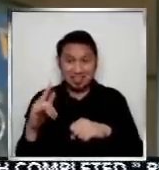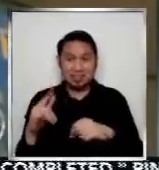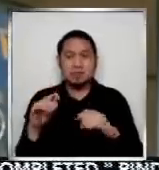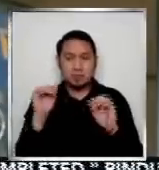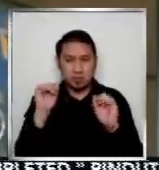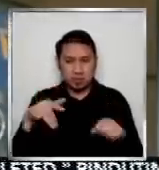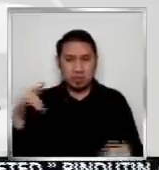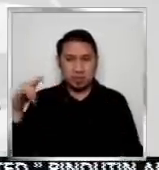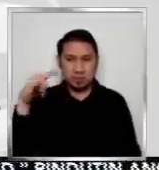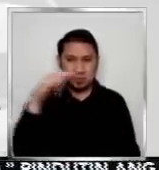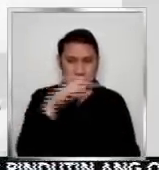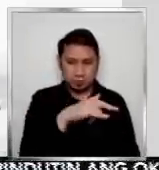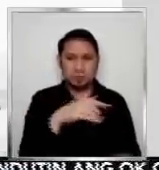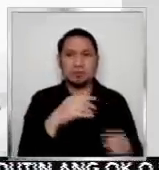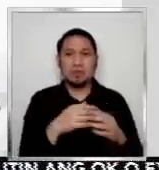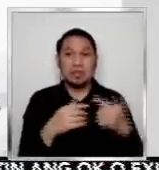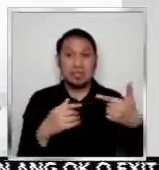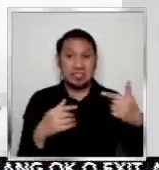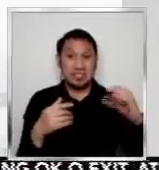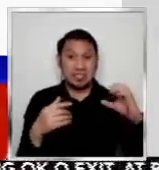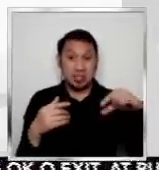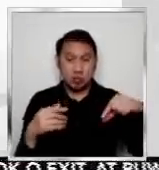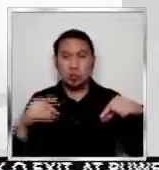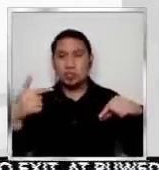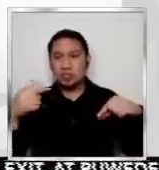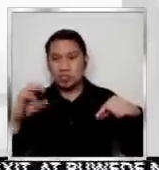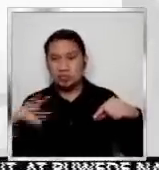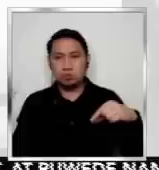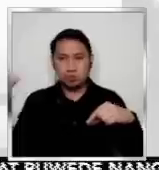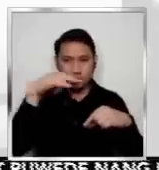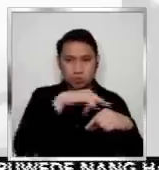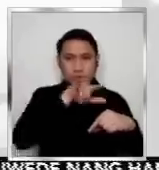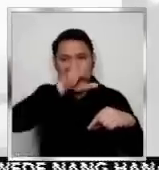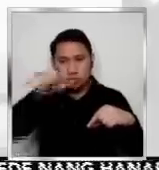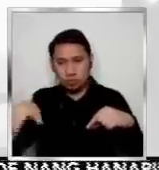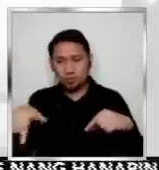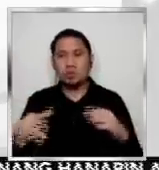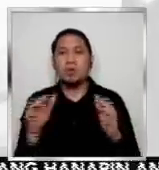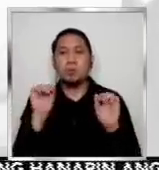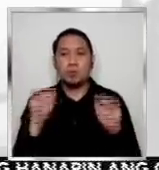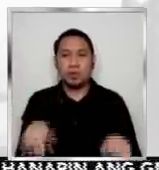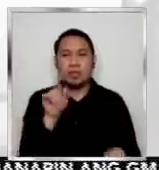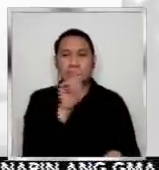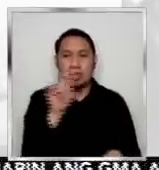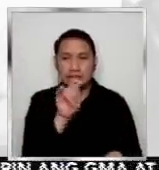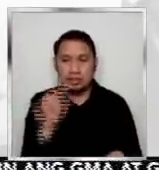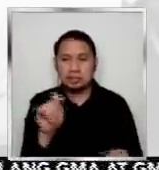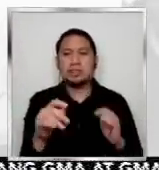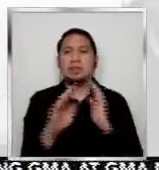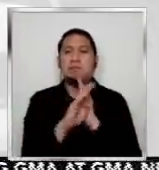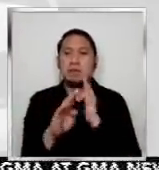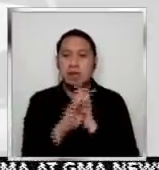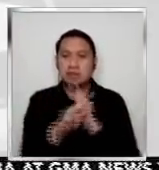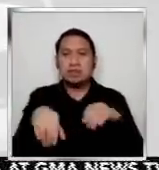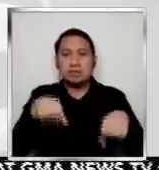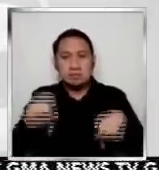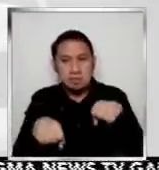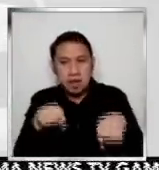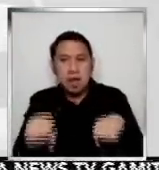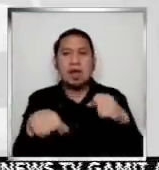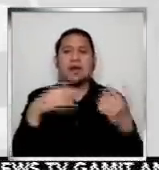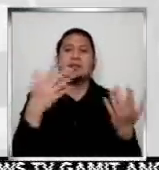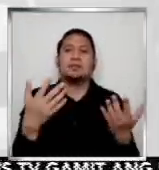to GCQ. Pwede rin ang mga taxi at TNVS, P2P buses, check, bike, check, jeep sa